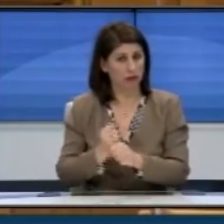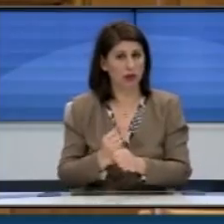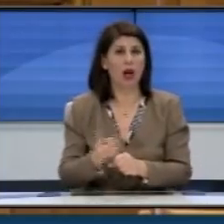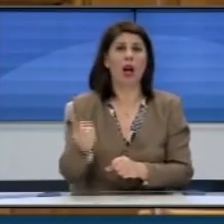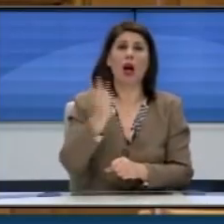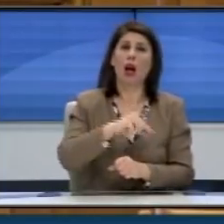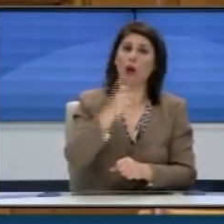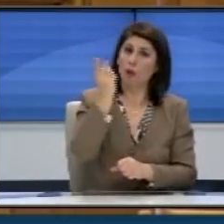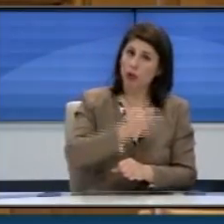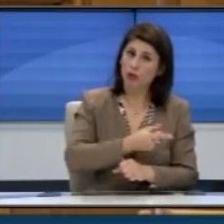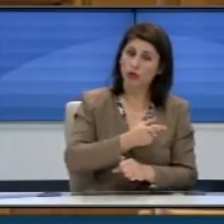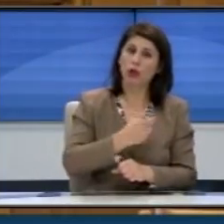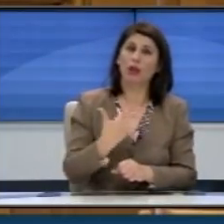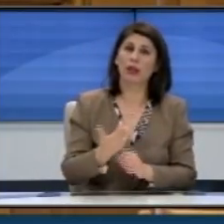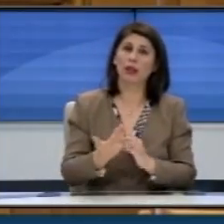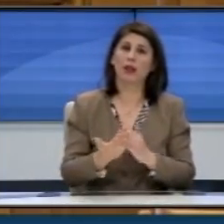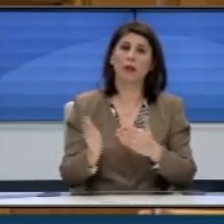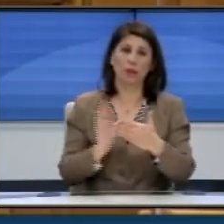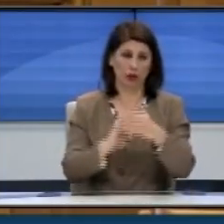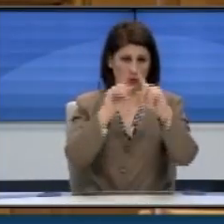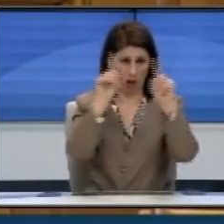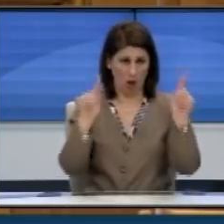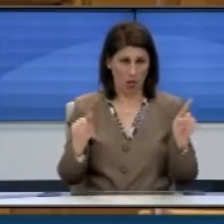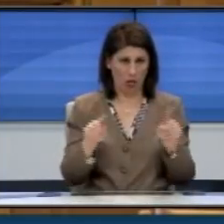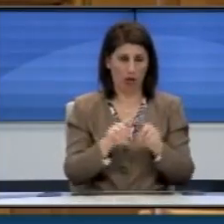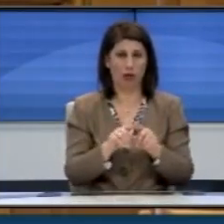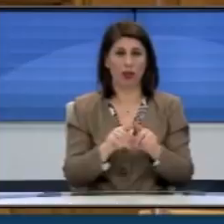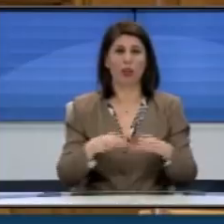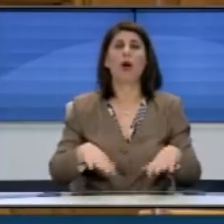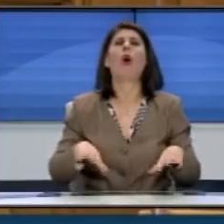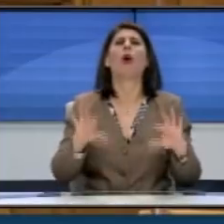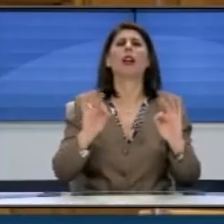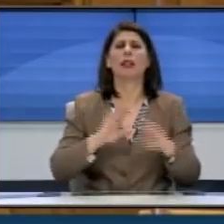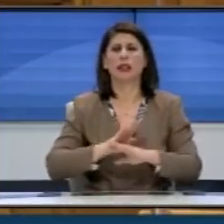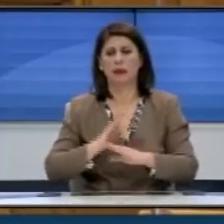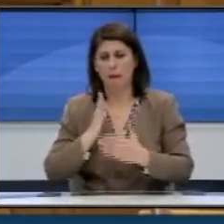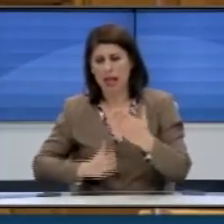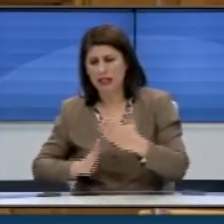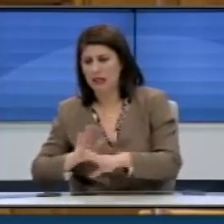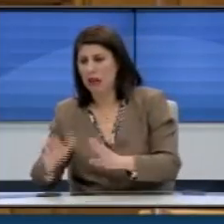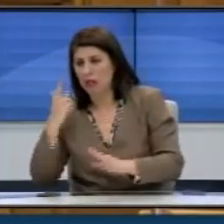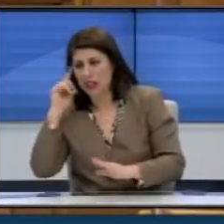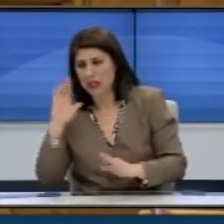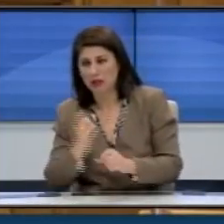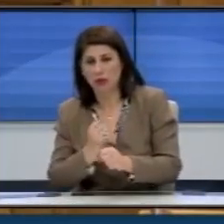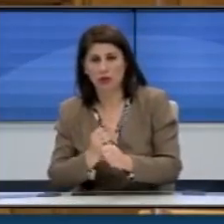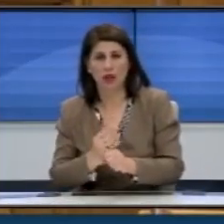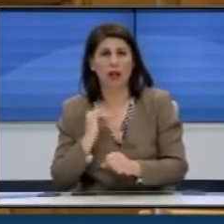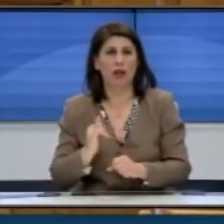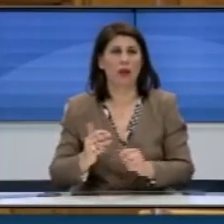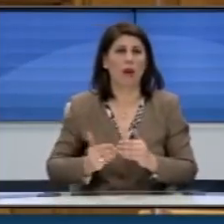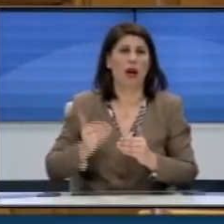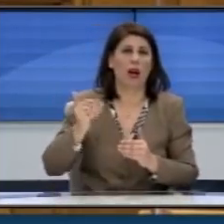του. Ένα άλλο επίσης βρέθηκε πίσω από μια οθόνη, χωρίς αρχή, μέση και τέλος στη δουλειά. Και ένα ακόμα είναι